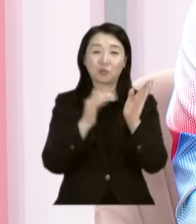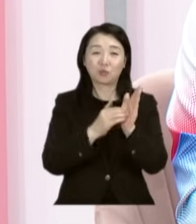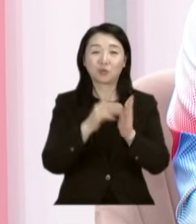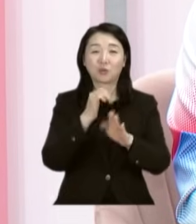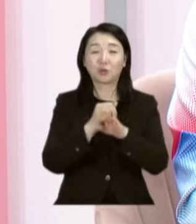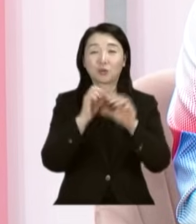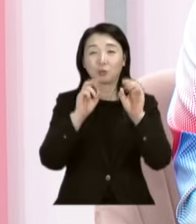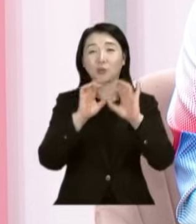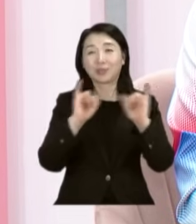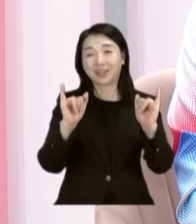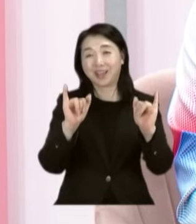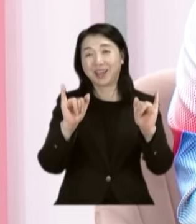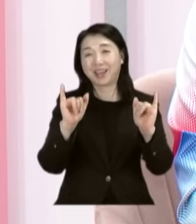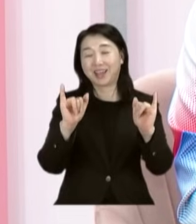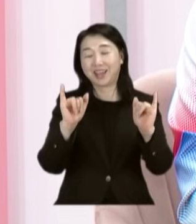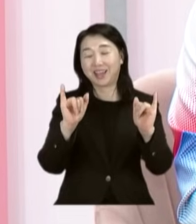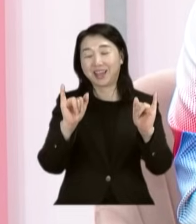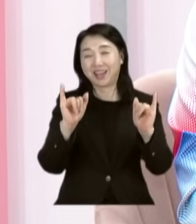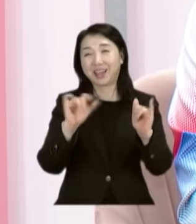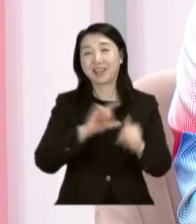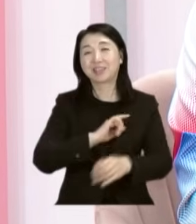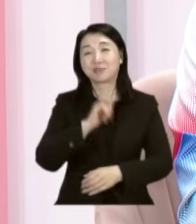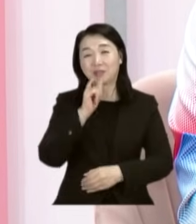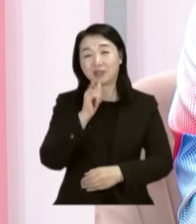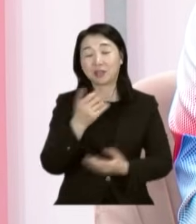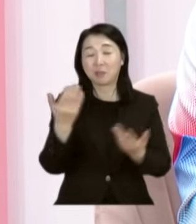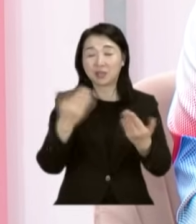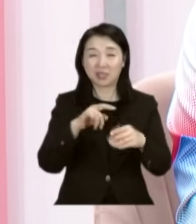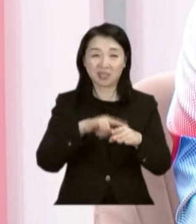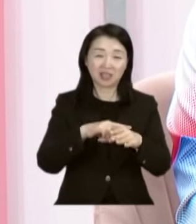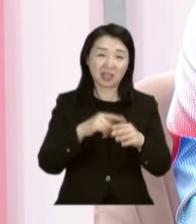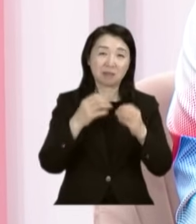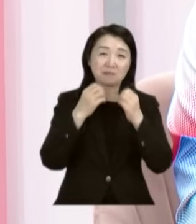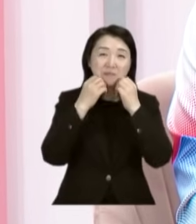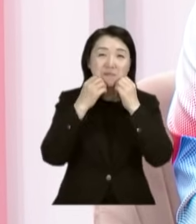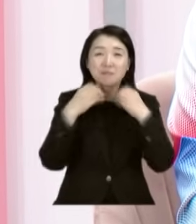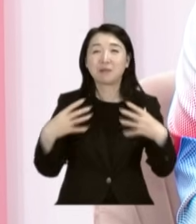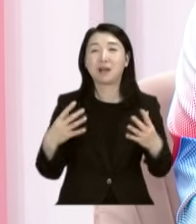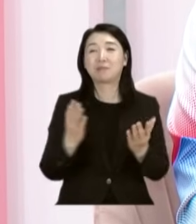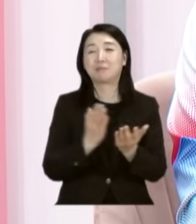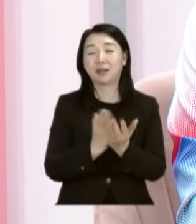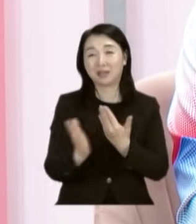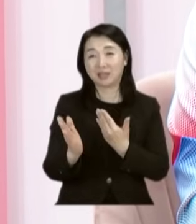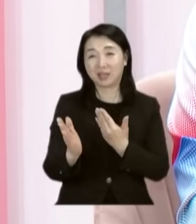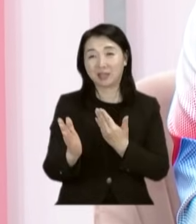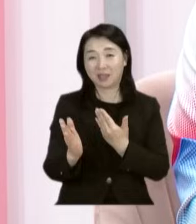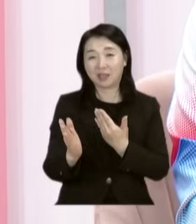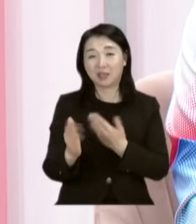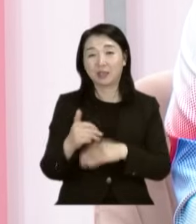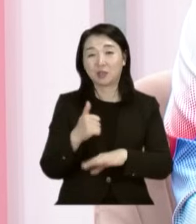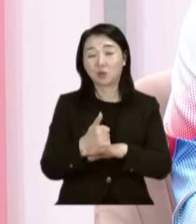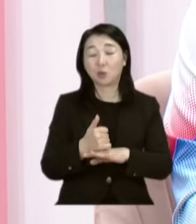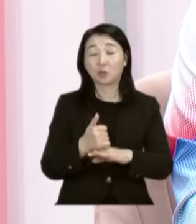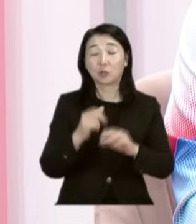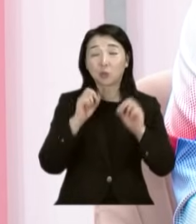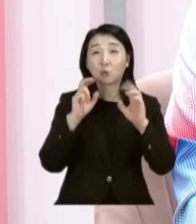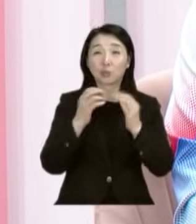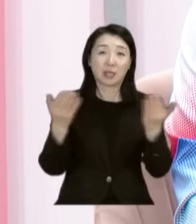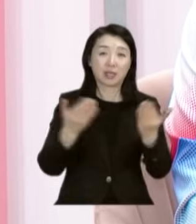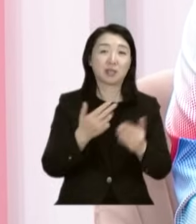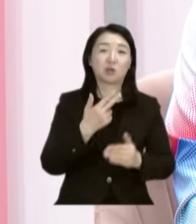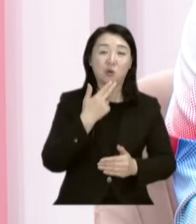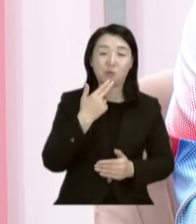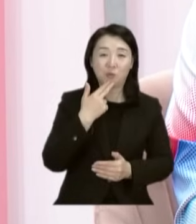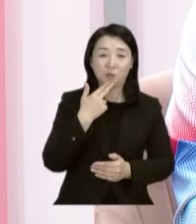전도사 타이틀은 얻었습니다 근데 이제 근무 시간하고 겹 많이 이제 이게 잘 안 맞아 가지고 지금 현재는 사역은 하지